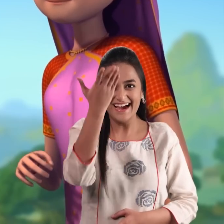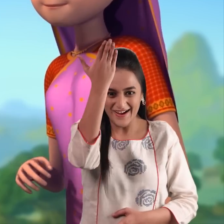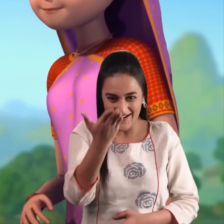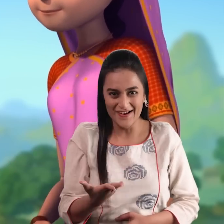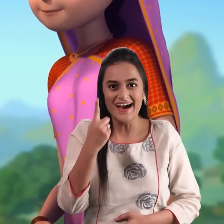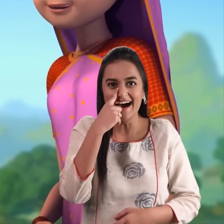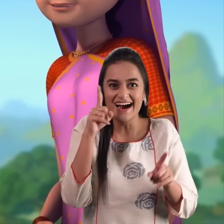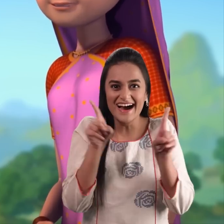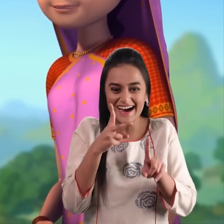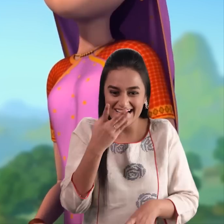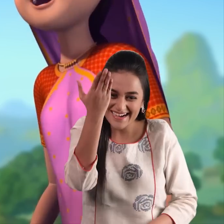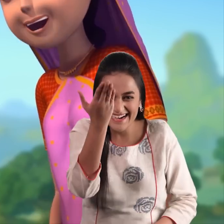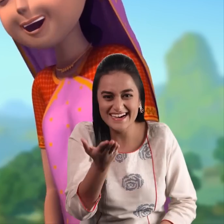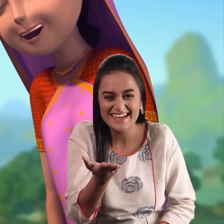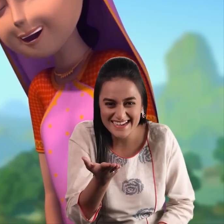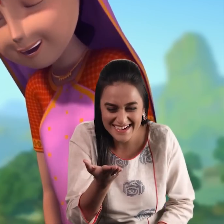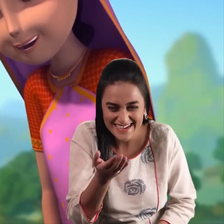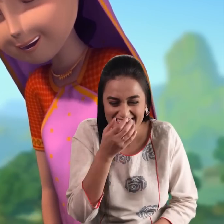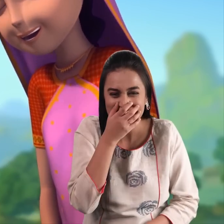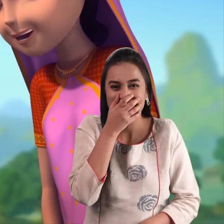अब देखो, लग रहा है ना बिल्कुल गोपी।